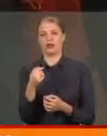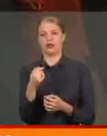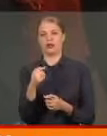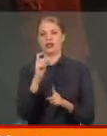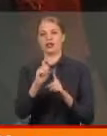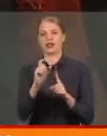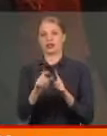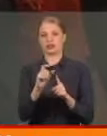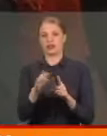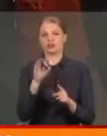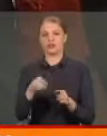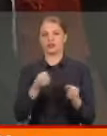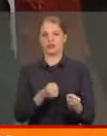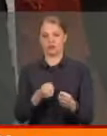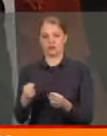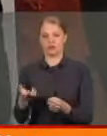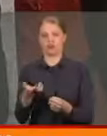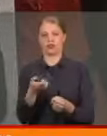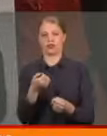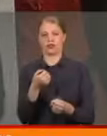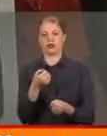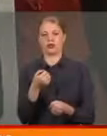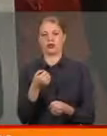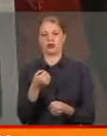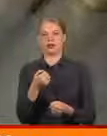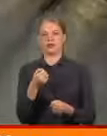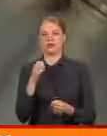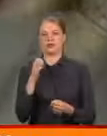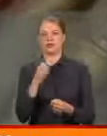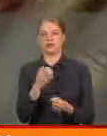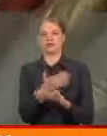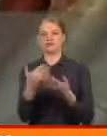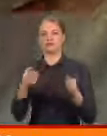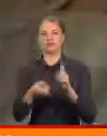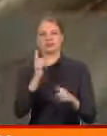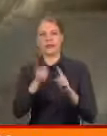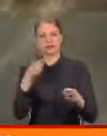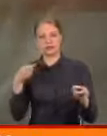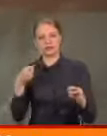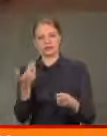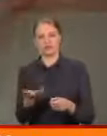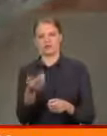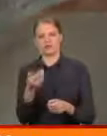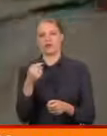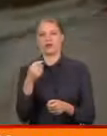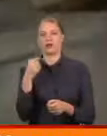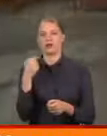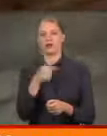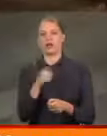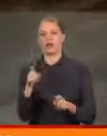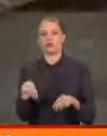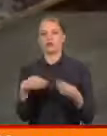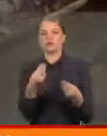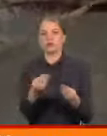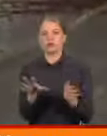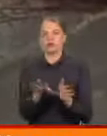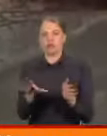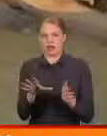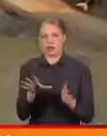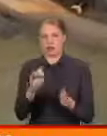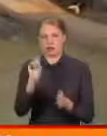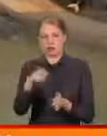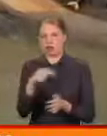значить, гільзи від автомата, пулемета, снайперських винтовок, штуки, які передають енергію війни краще,